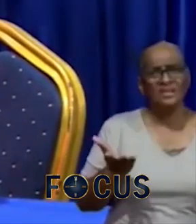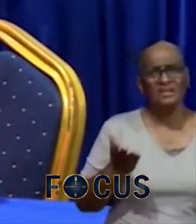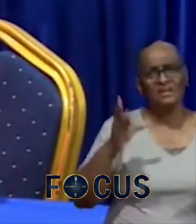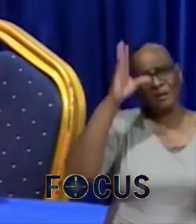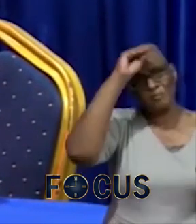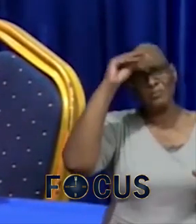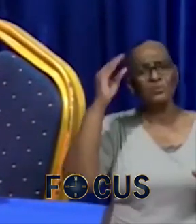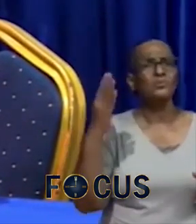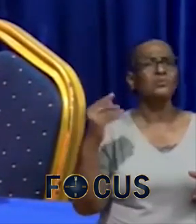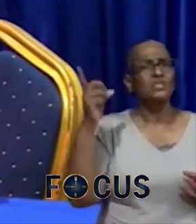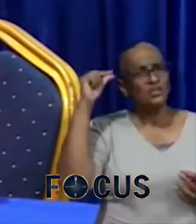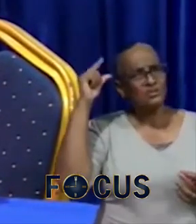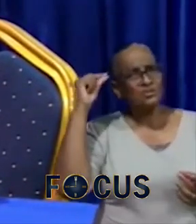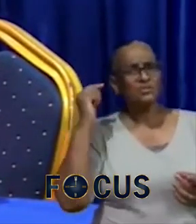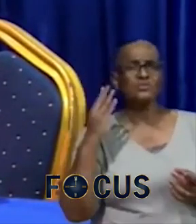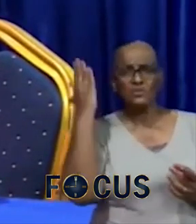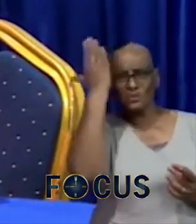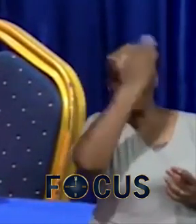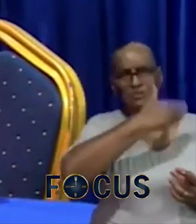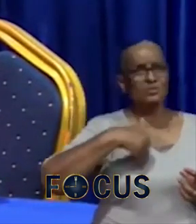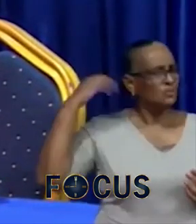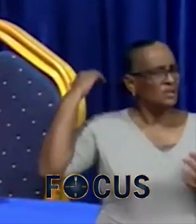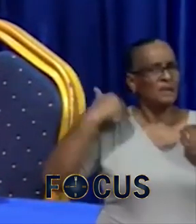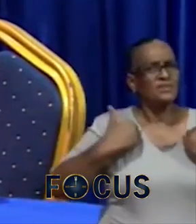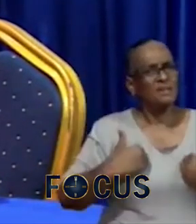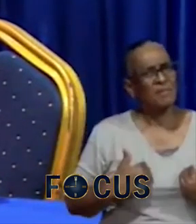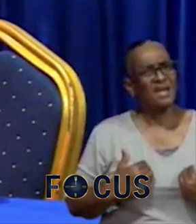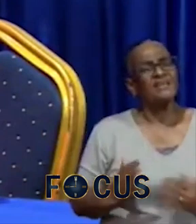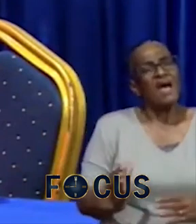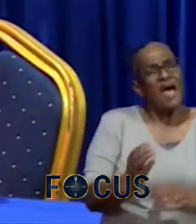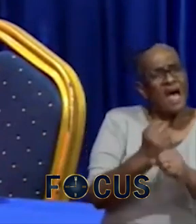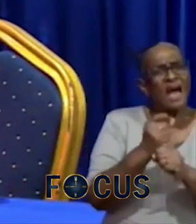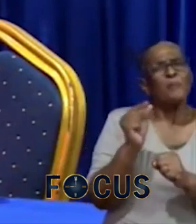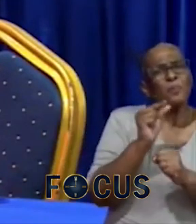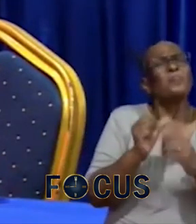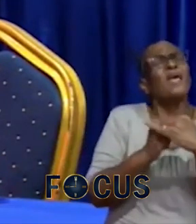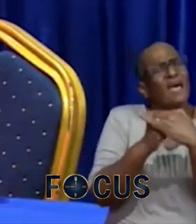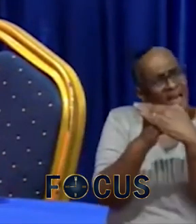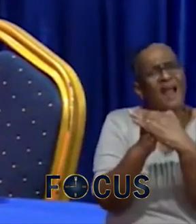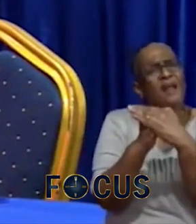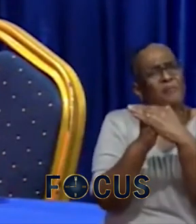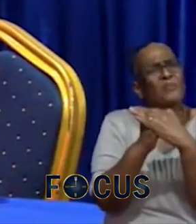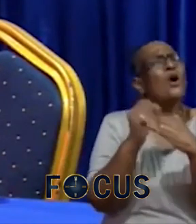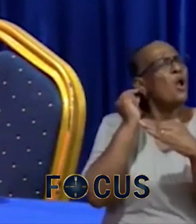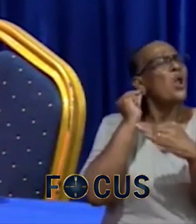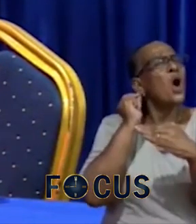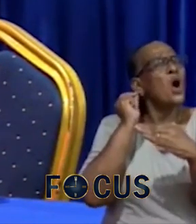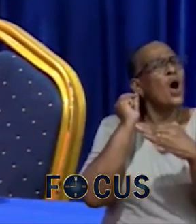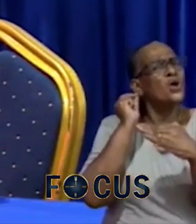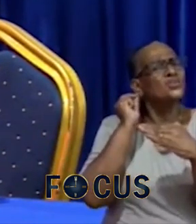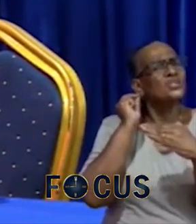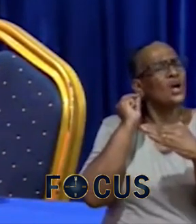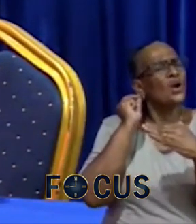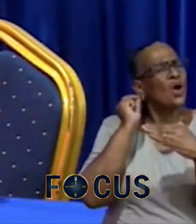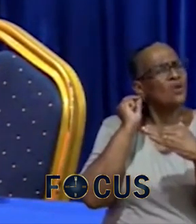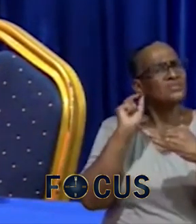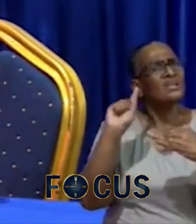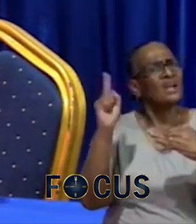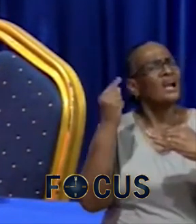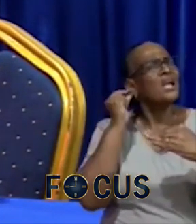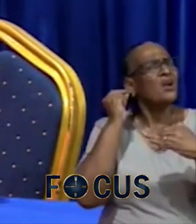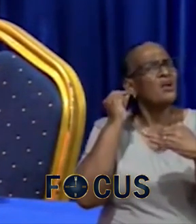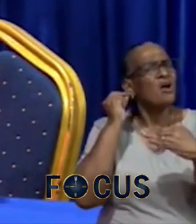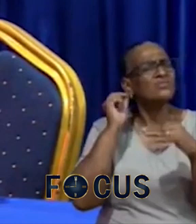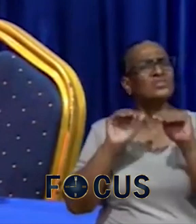onze Sranamangs, draagt u een steentje bij. Het enige dat we van u vragen is dat u gehoorzaam bent. Dat is het enige. En